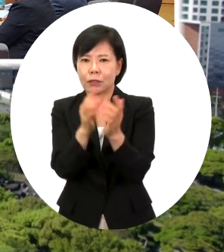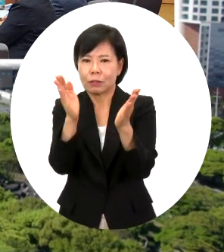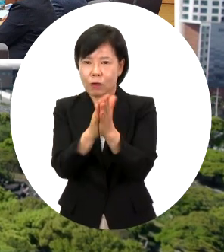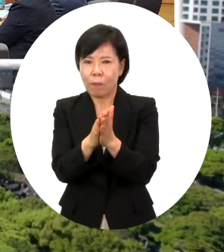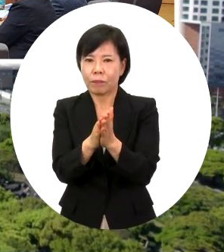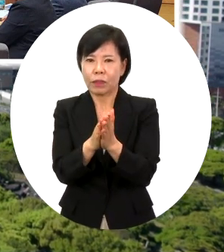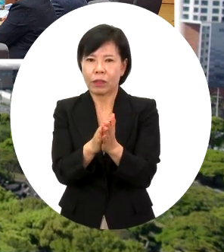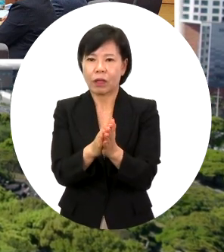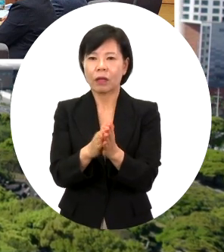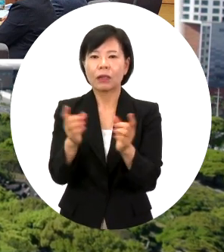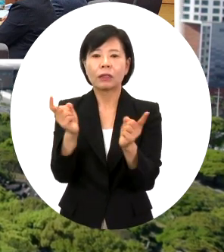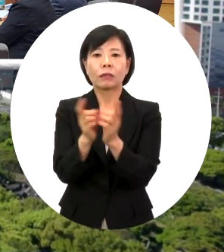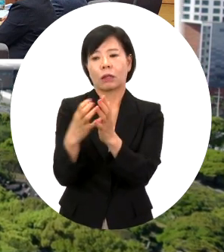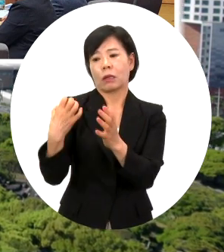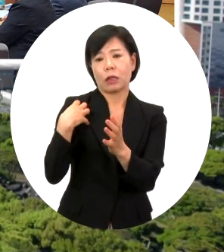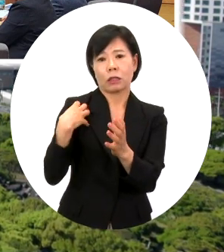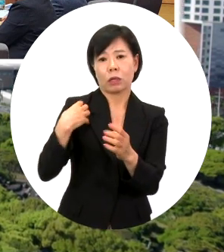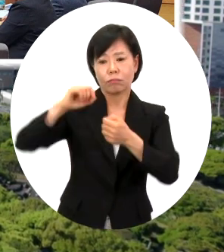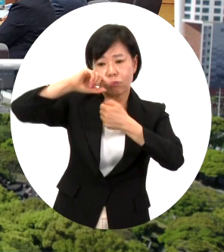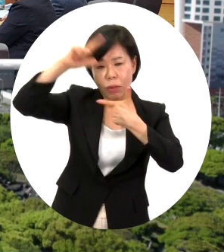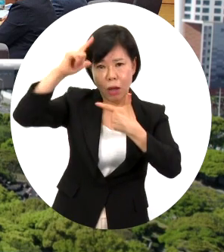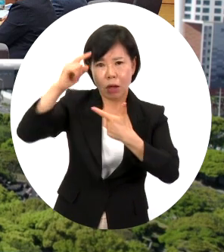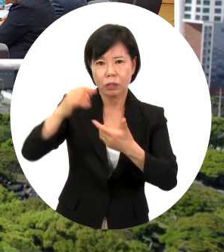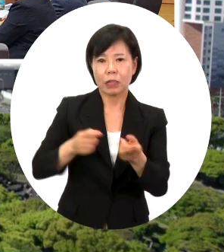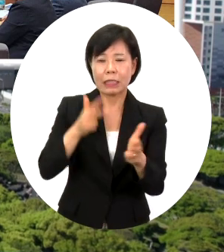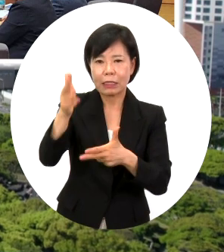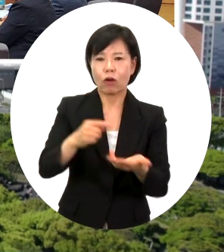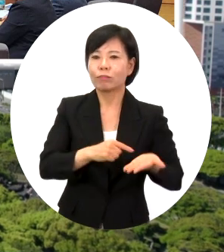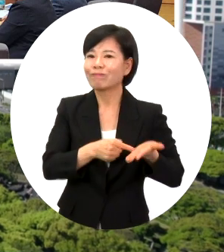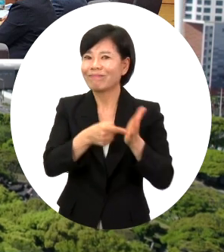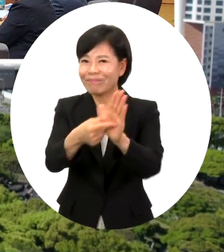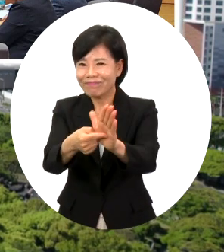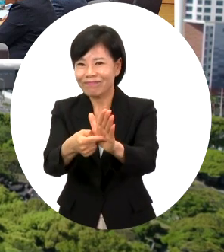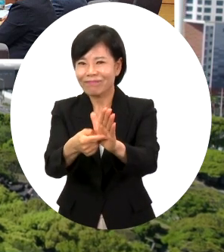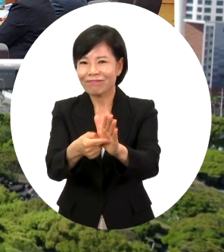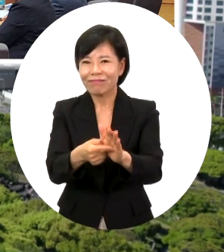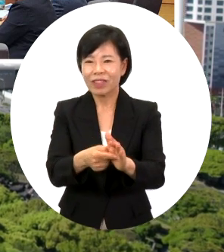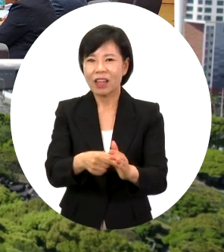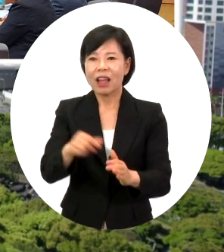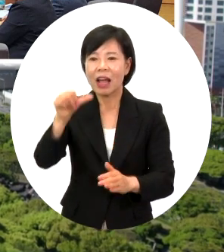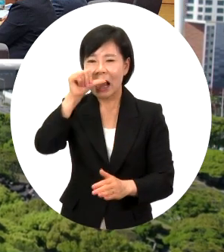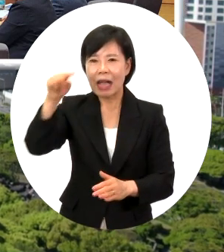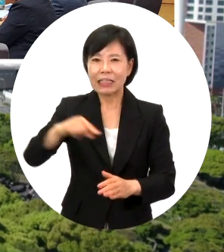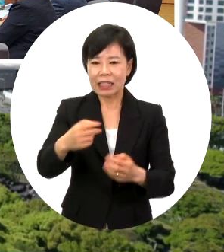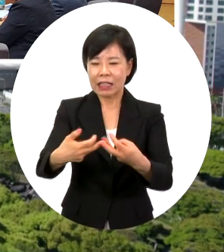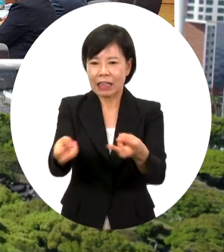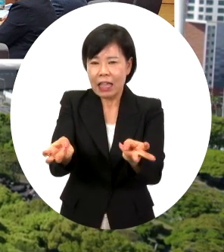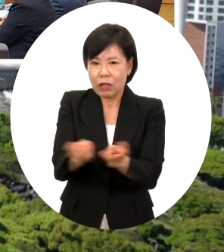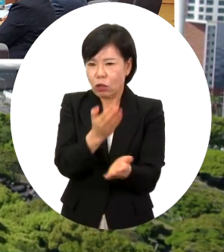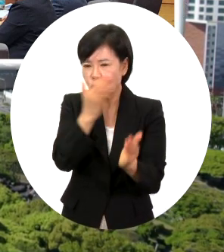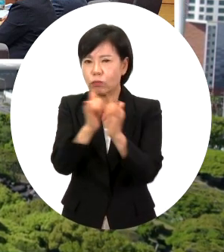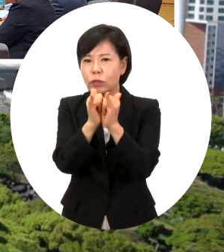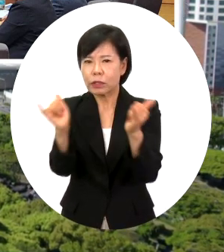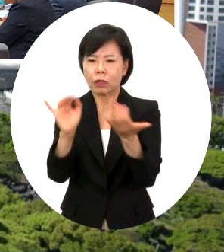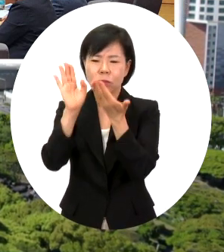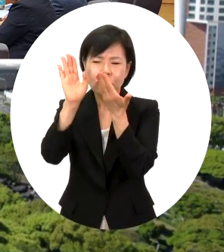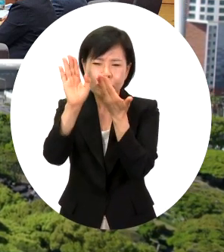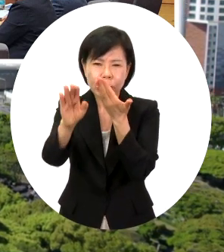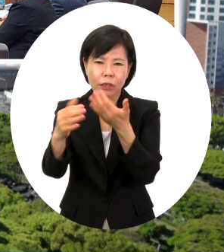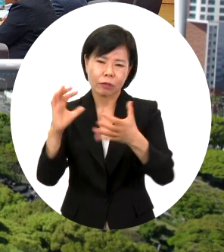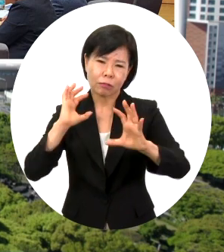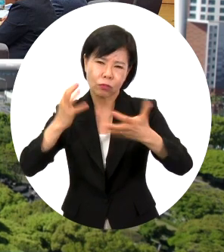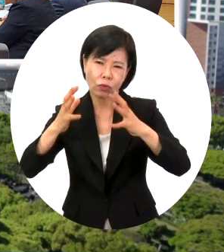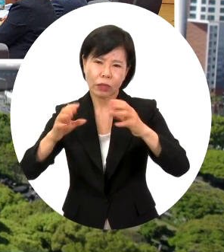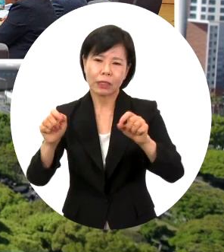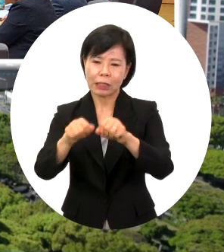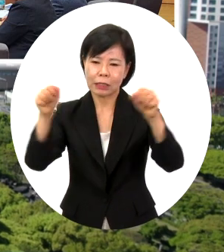에이펙 제주 컨벤션 등을 포스트 에이펙 브랜드 사업으로 제안했습니다. 제주는 아태 지역의 젊은 세대들이 모여 글로벌 미래를